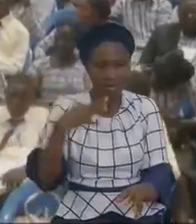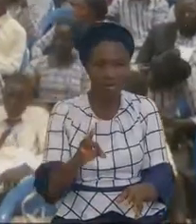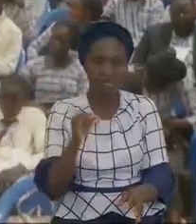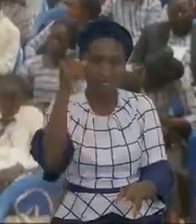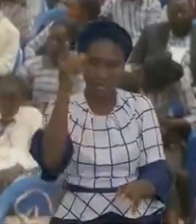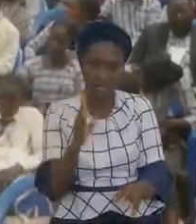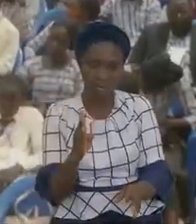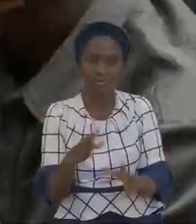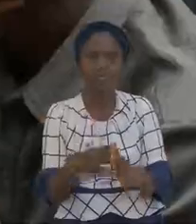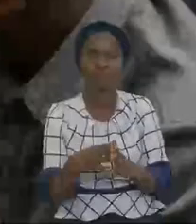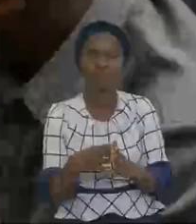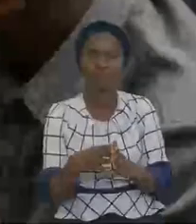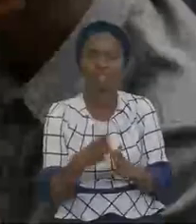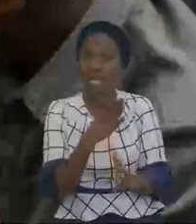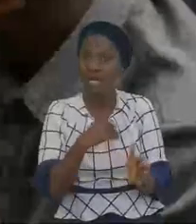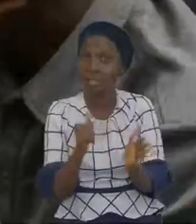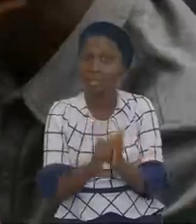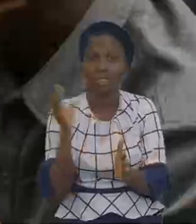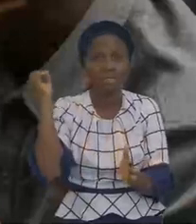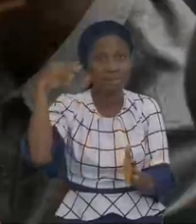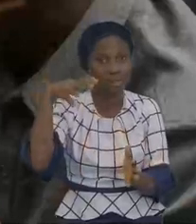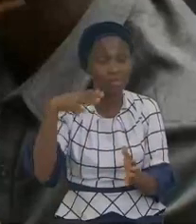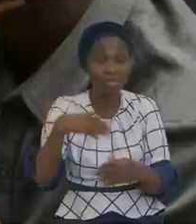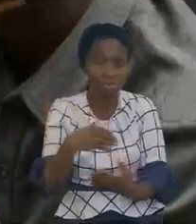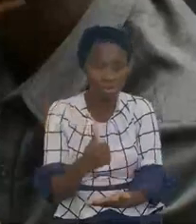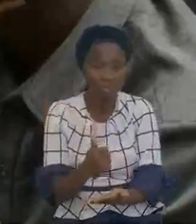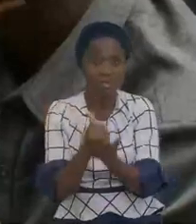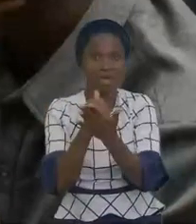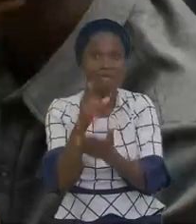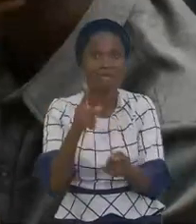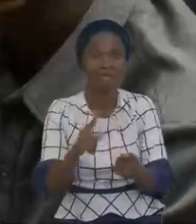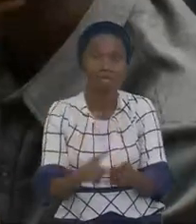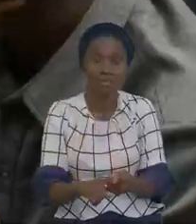Et cette grâce t'amène à vivre pour plaire au Seigneur à tout moment.